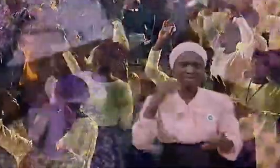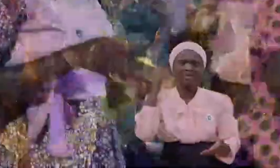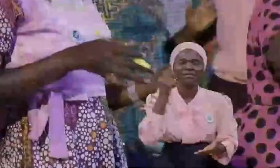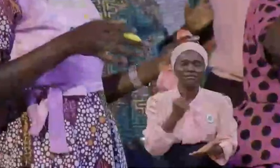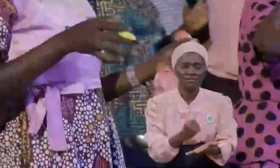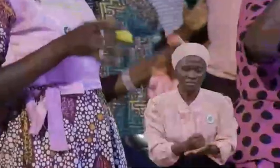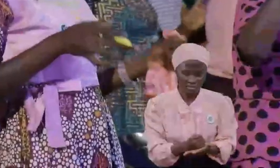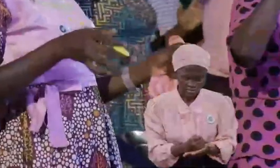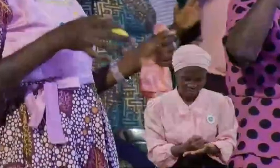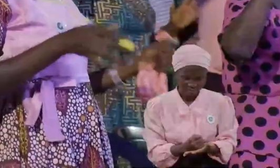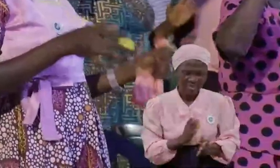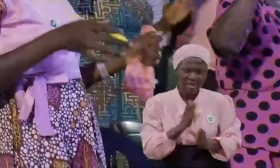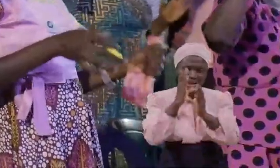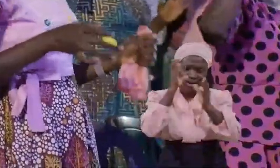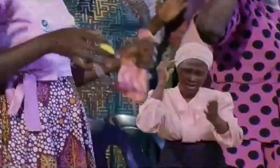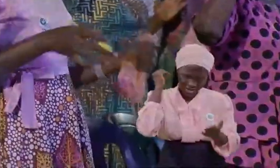Amen.